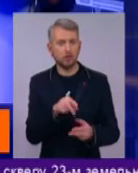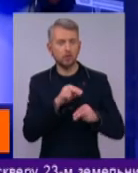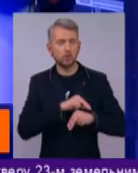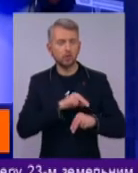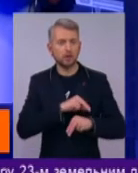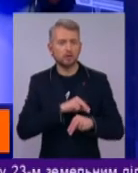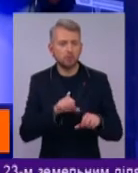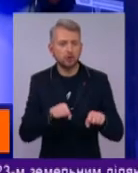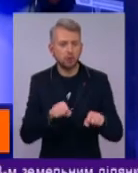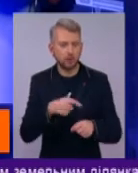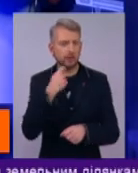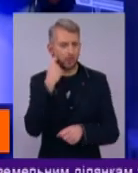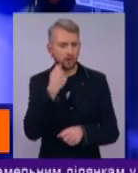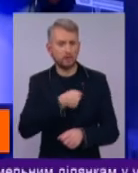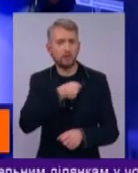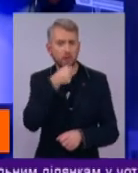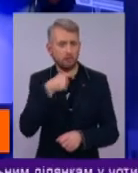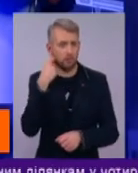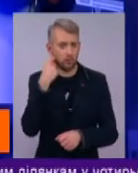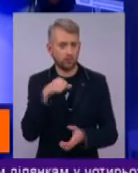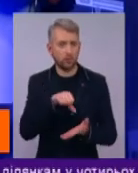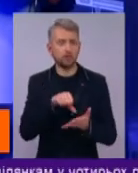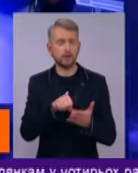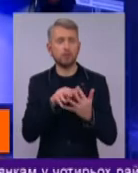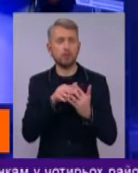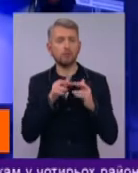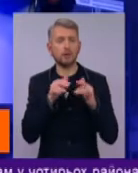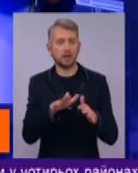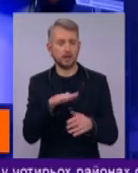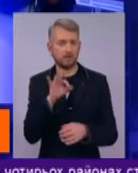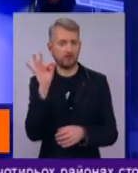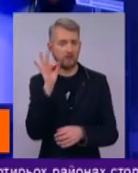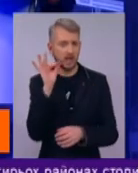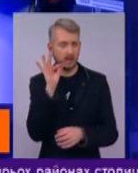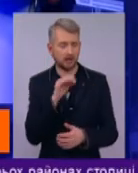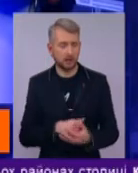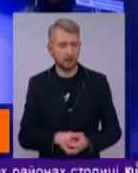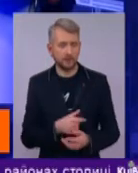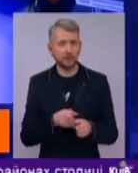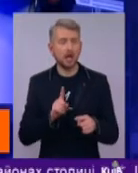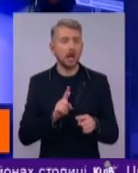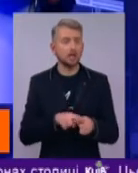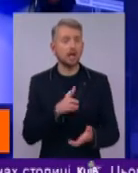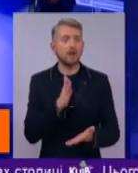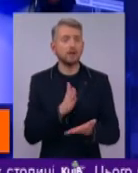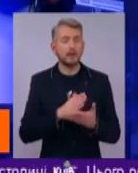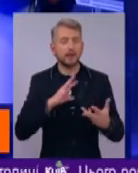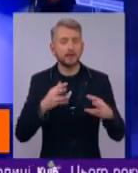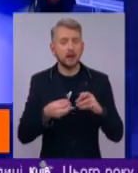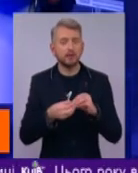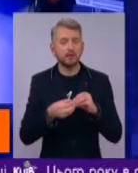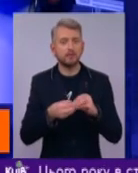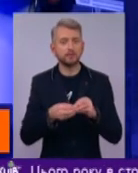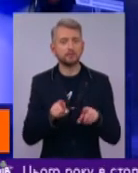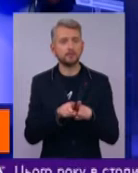трудоспособного возраста, зрелого возраста, участников боевых действий в Афганистане. Это является следствием